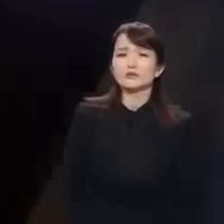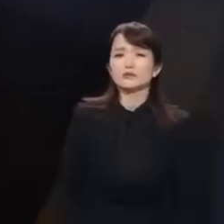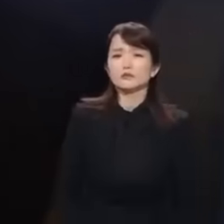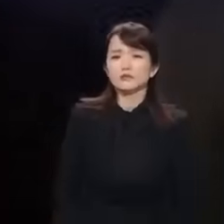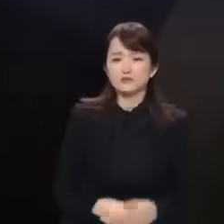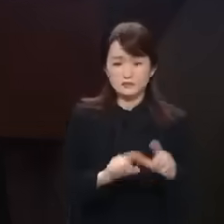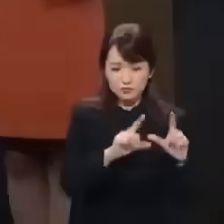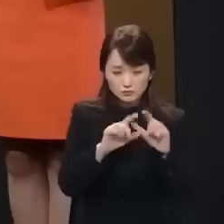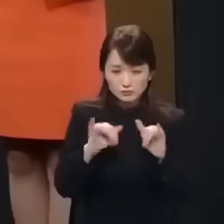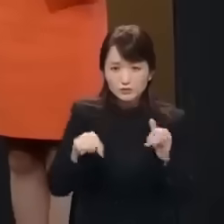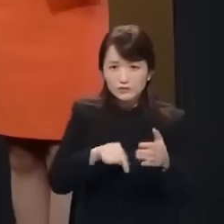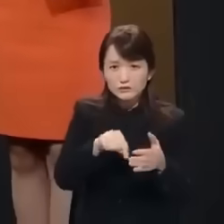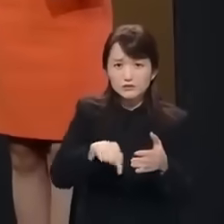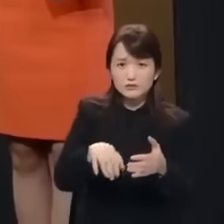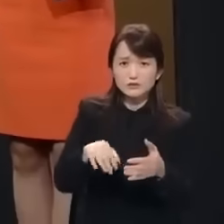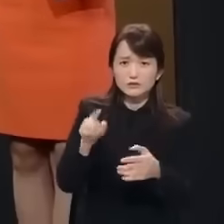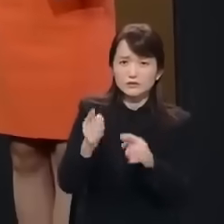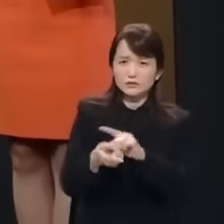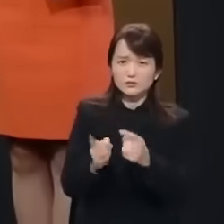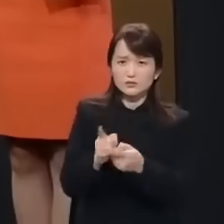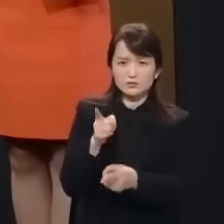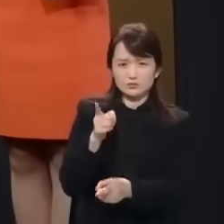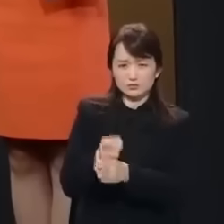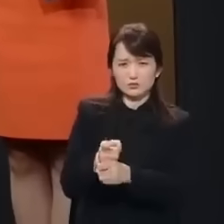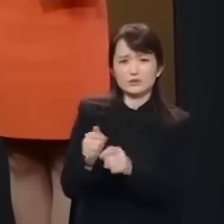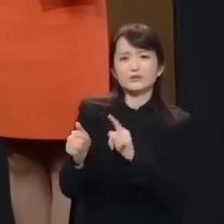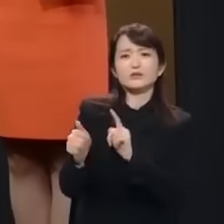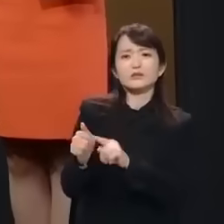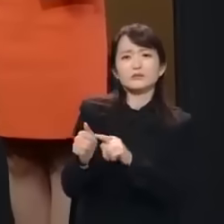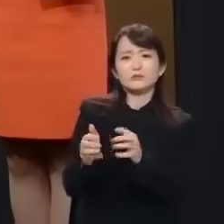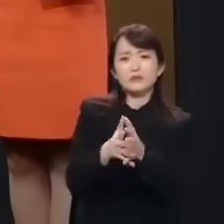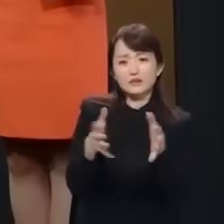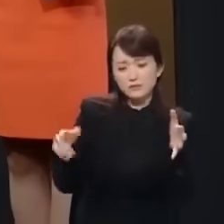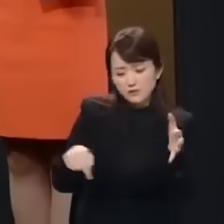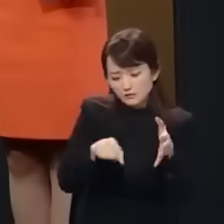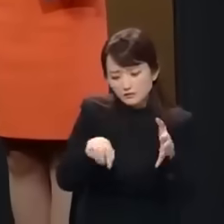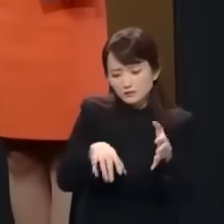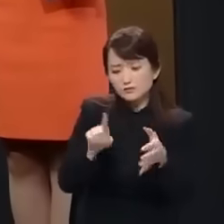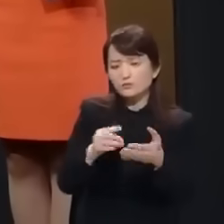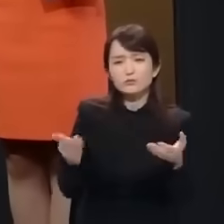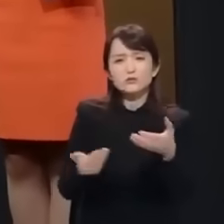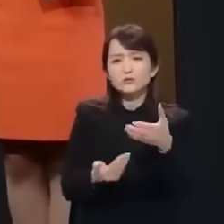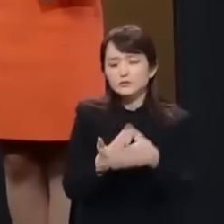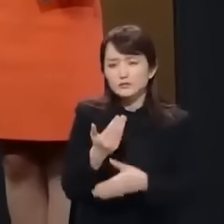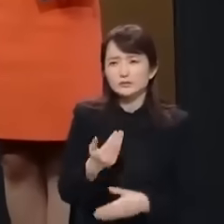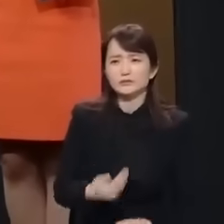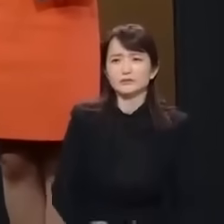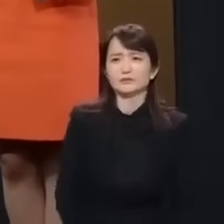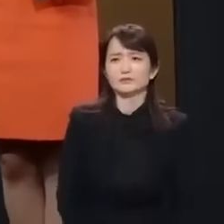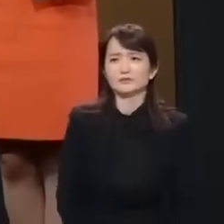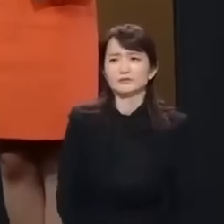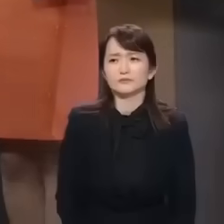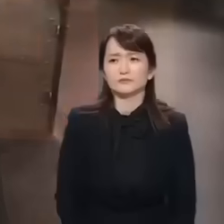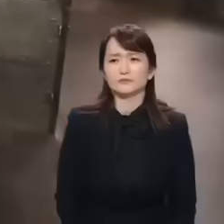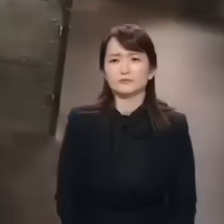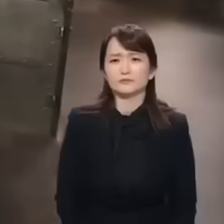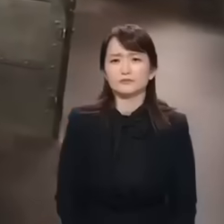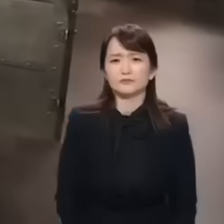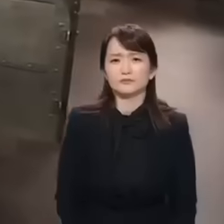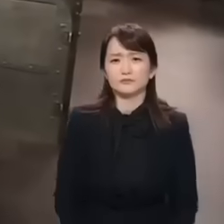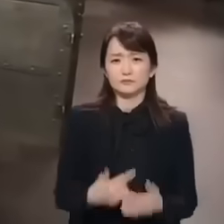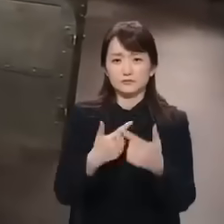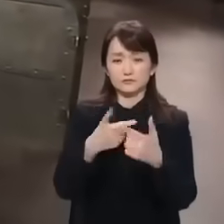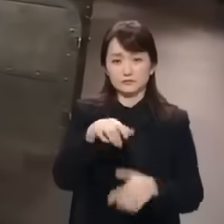주민들 사이에서 공공의 적이 됐다는 남성. 대체 이 아파트에선 무슨 일이 벌어진 걸까요? 자,